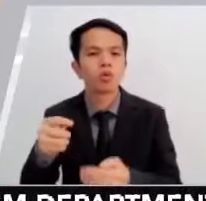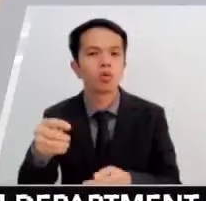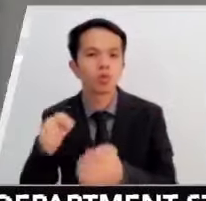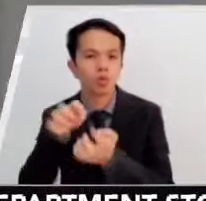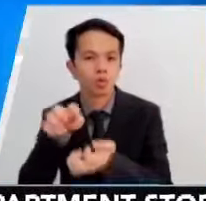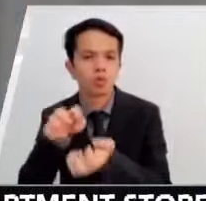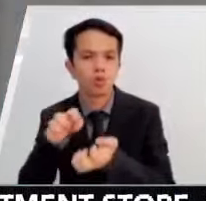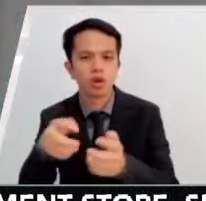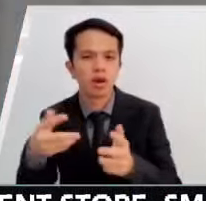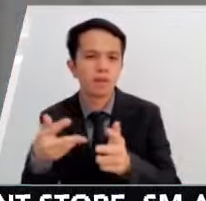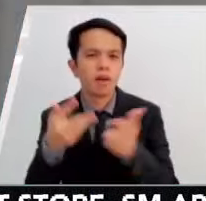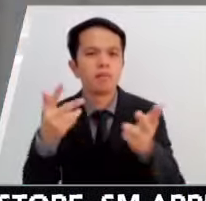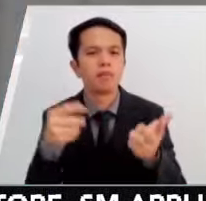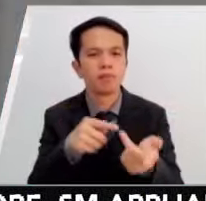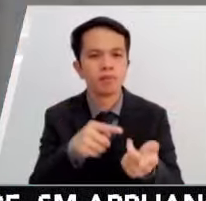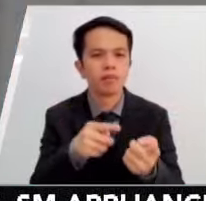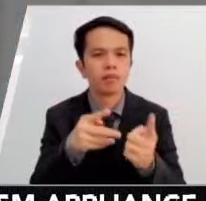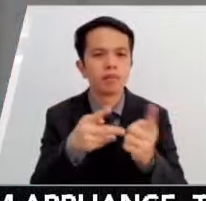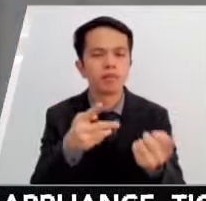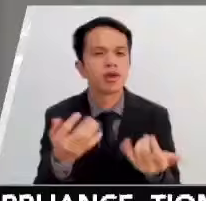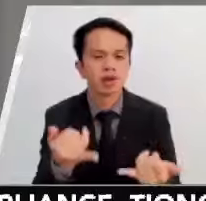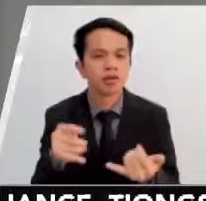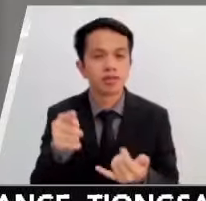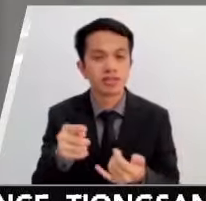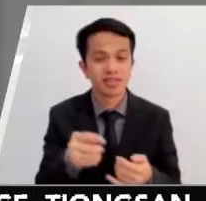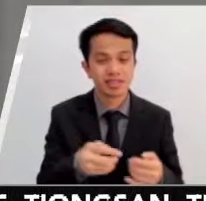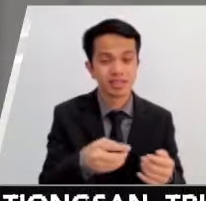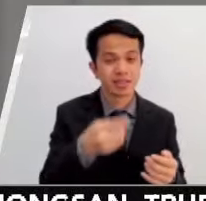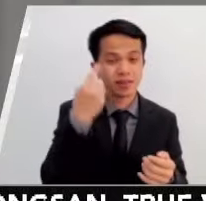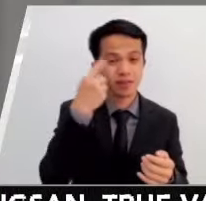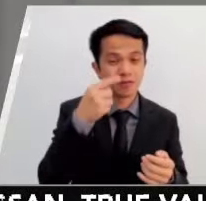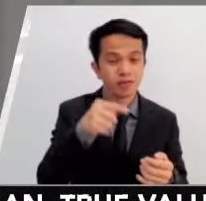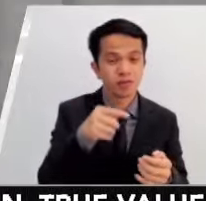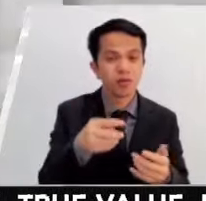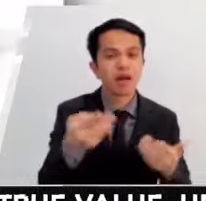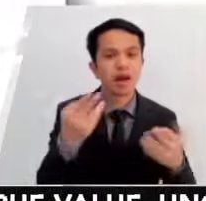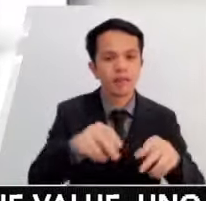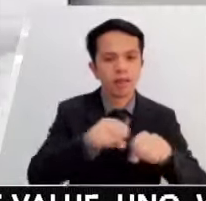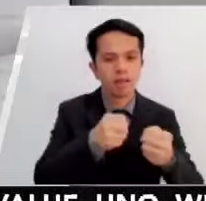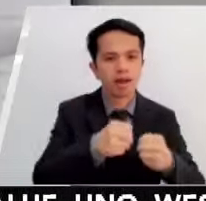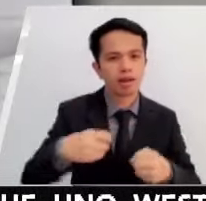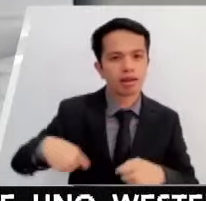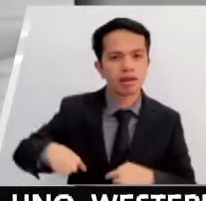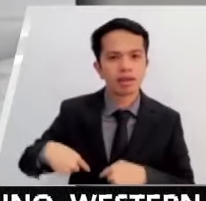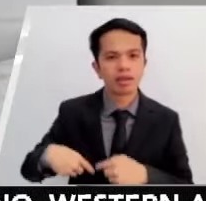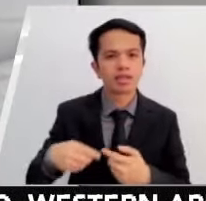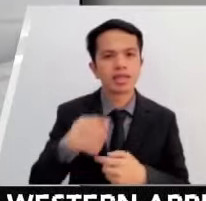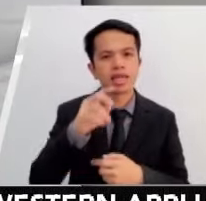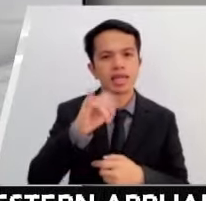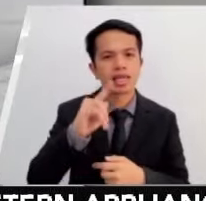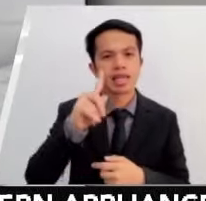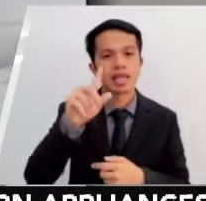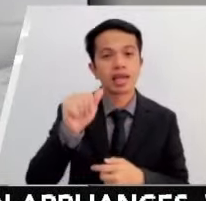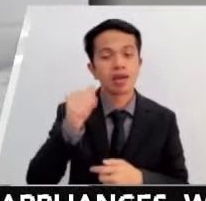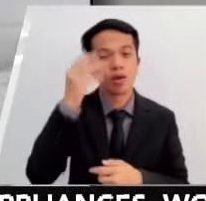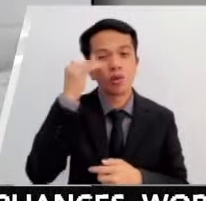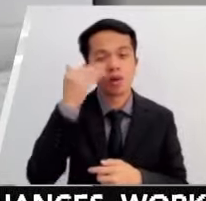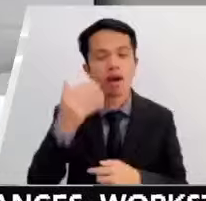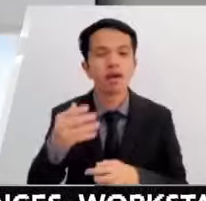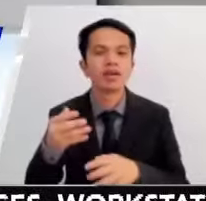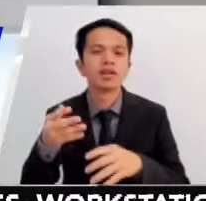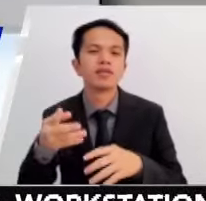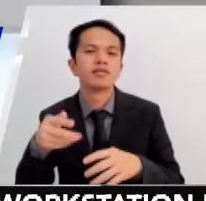sa Boracay Animal Adoption and Rescue Center, nabali ang balakang ng asong si Ilaya matapos masagasaan ng